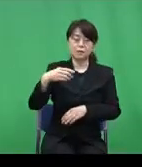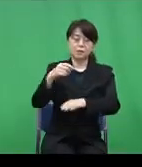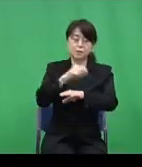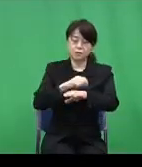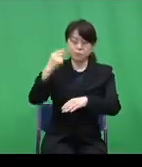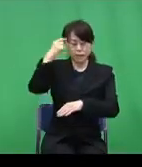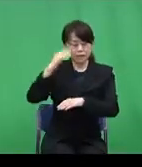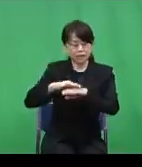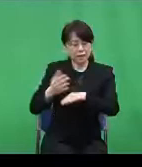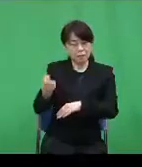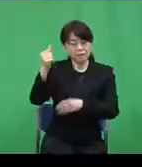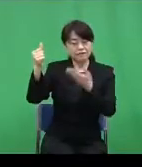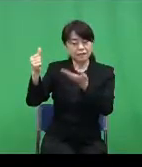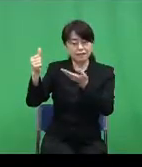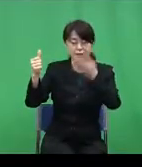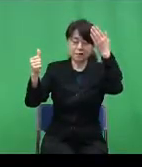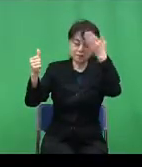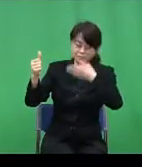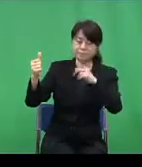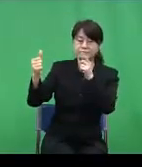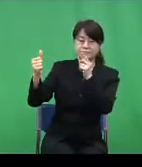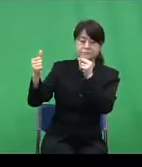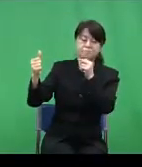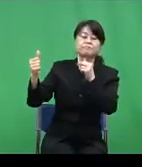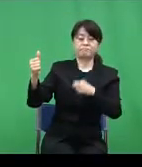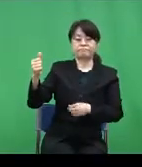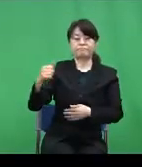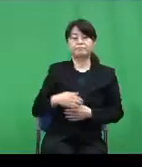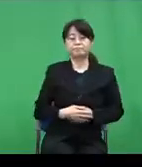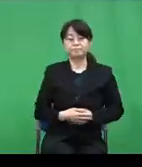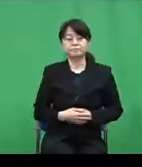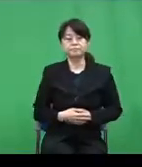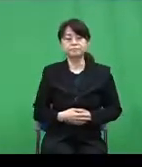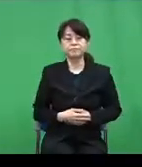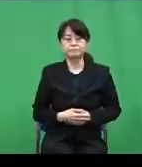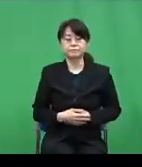るんで、そうかなということですね。それからさっき